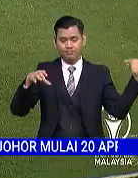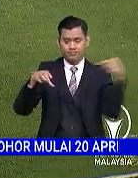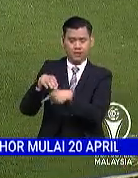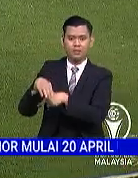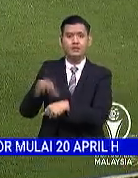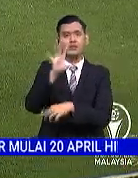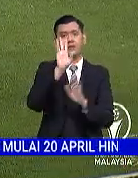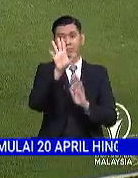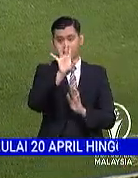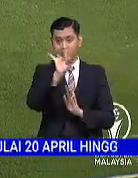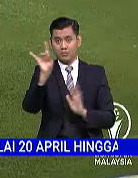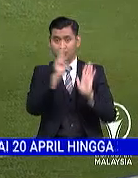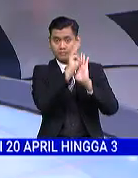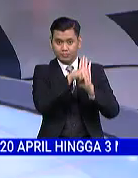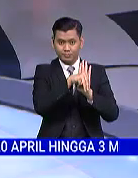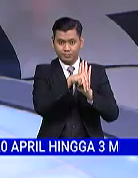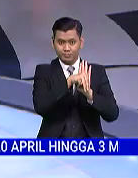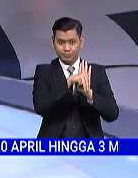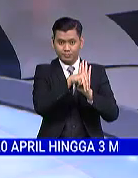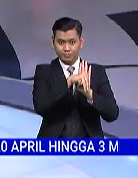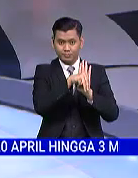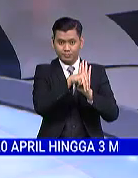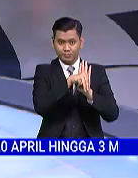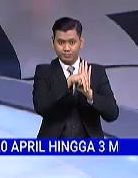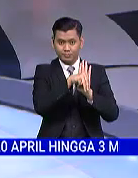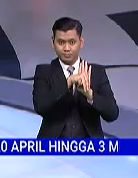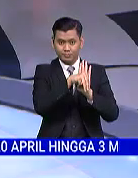minit ke-88. Dalam saingan Liga Prima yang berlangsung